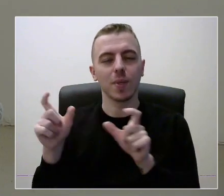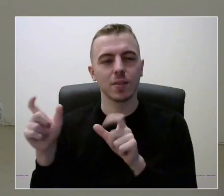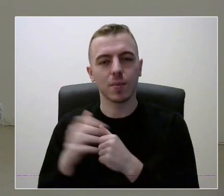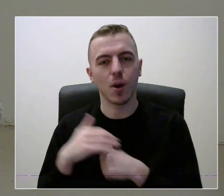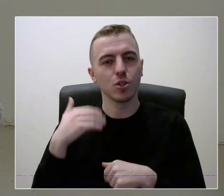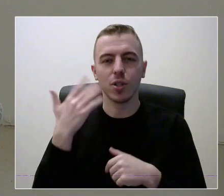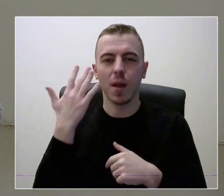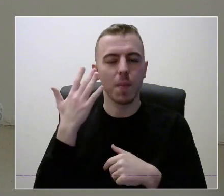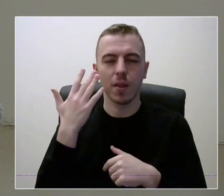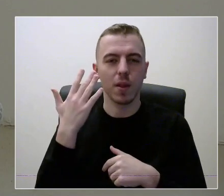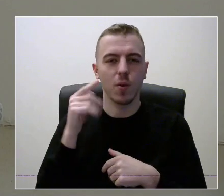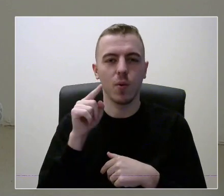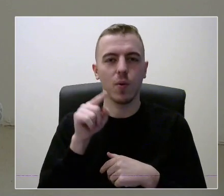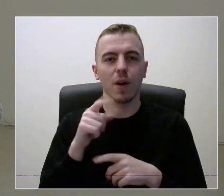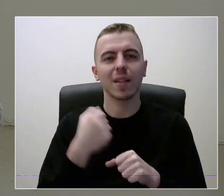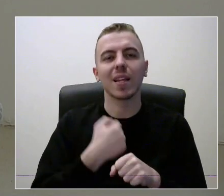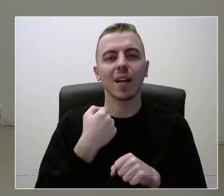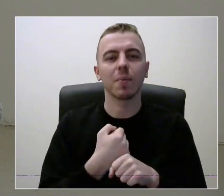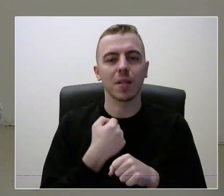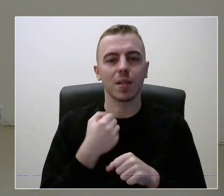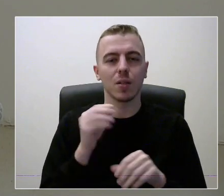yra dirbtinis kažkoks, tai reiškia,